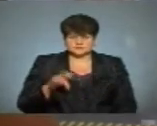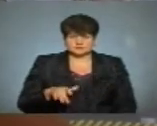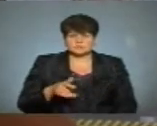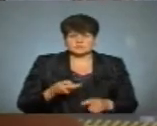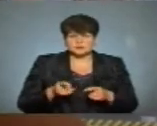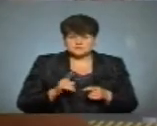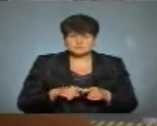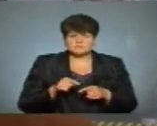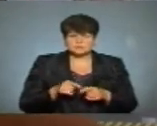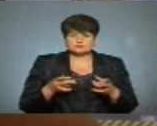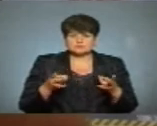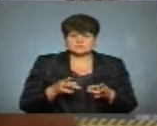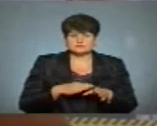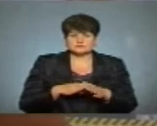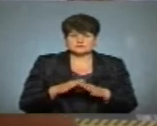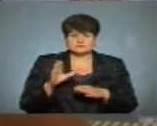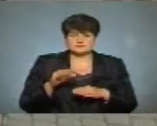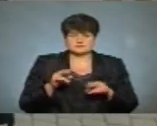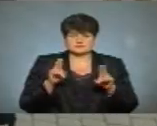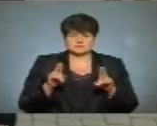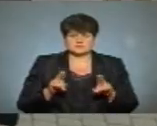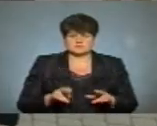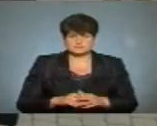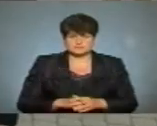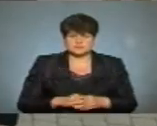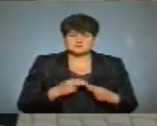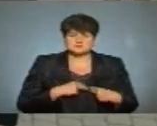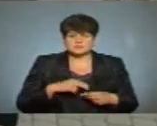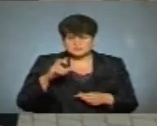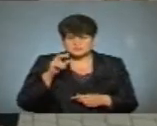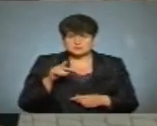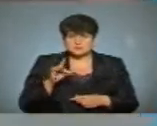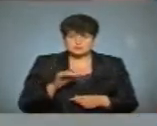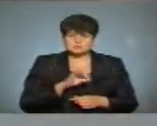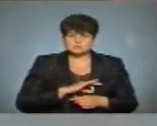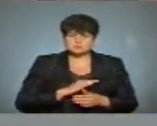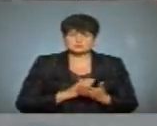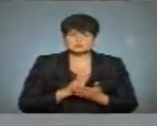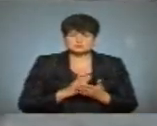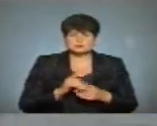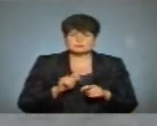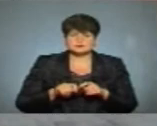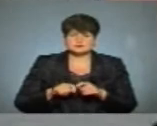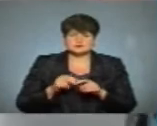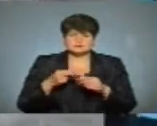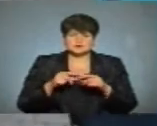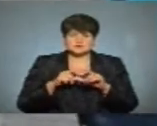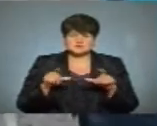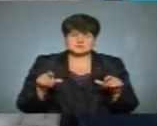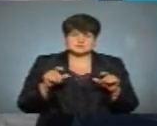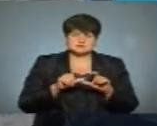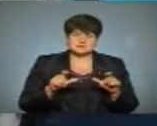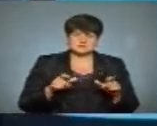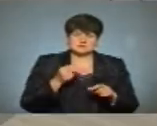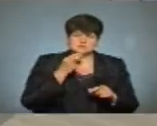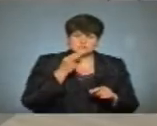цього потрібно дотримуватися всіх прав. Працівники Держпродспоживслужби та Держпраці перевіряють магазини, заклади харчування і